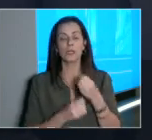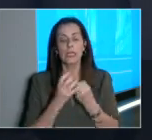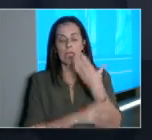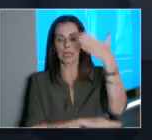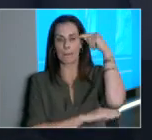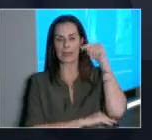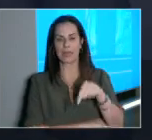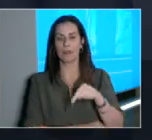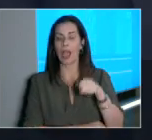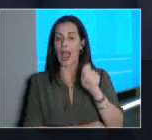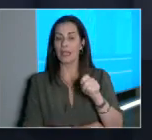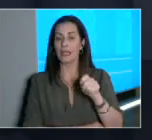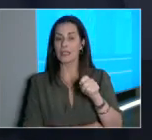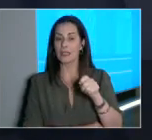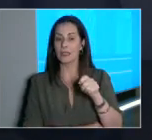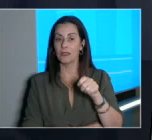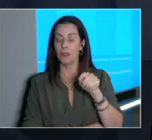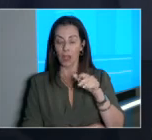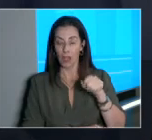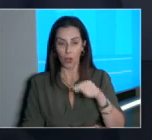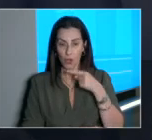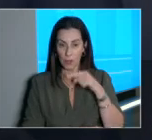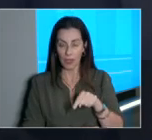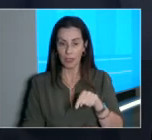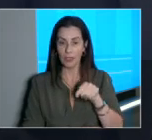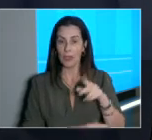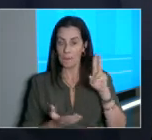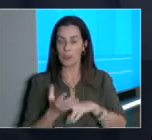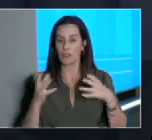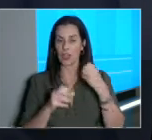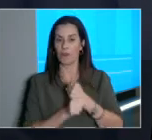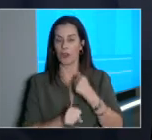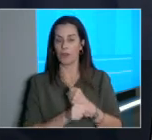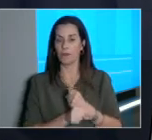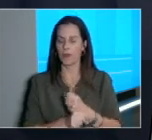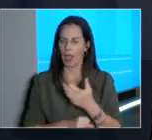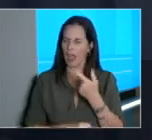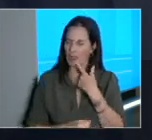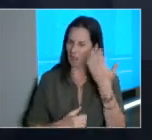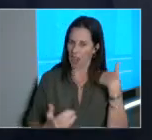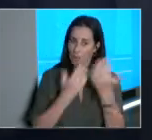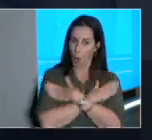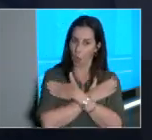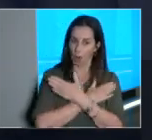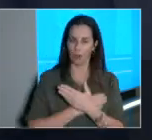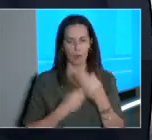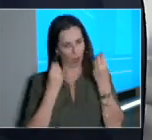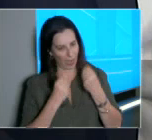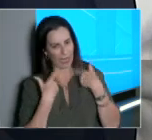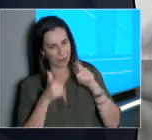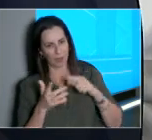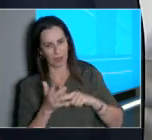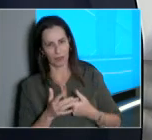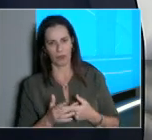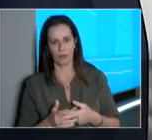את המדינה הזאת. הכנסת הבאה, אולפן שאנחנו יושבים מדברים, המיקרופונים זה בזכות מפלגת העבודה. אבל היא נעלמה לפני שהמרוקאים היו... לא, לא, היא לא נעלמה. רגע, אני אסביר לך